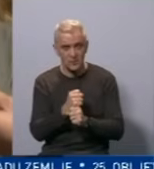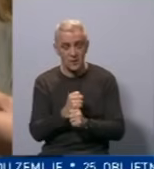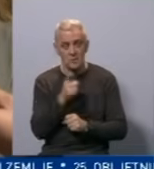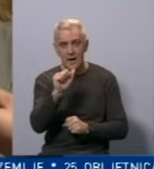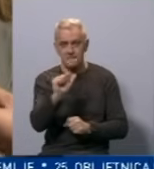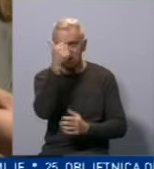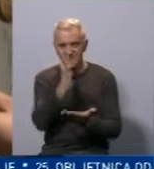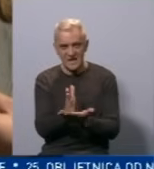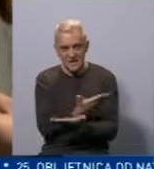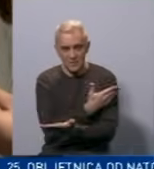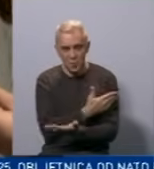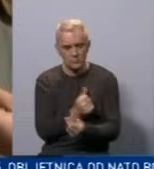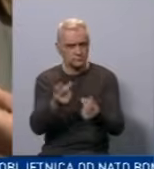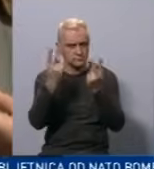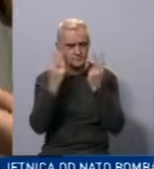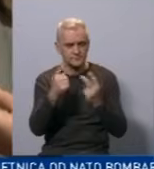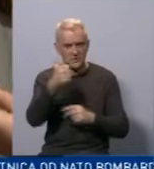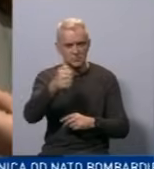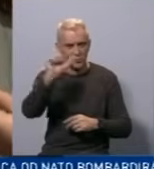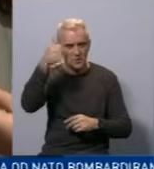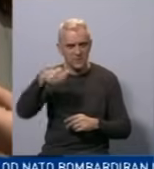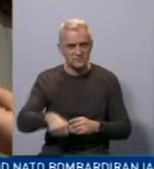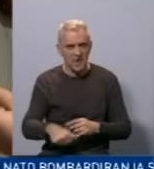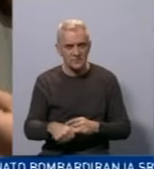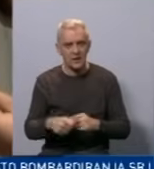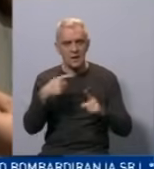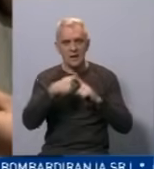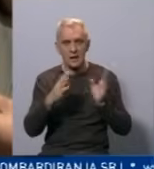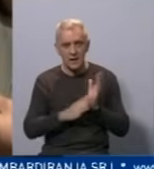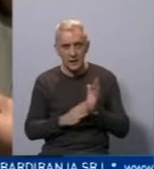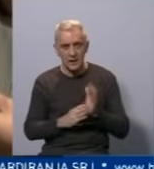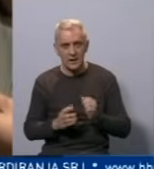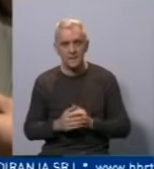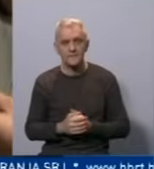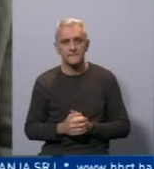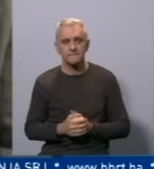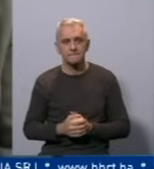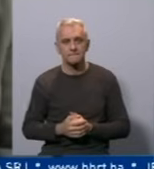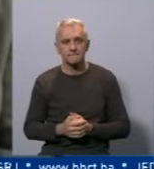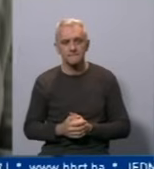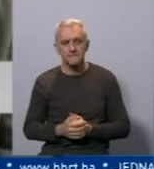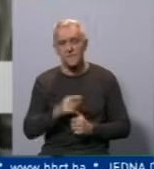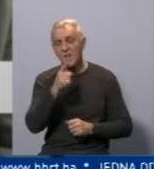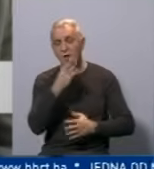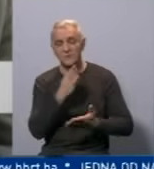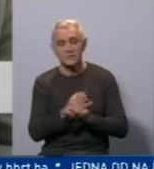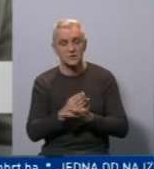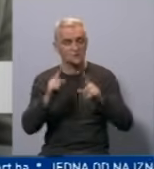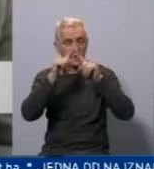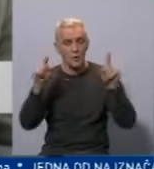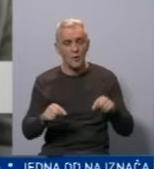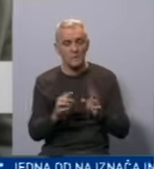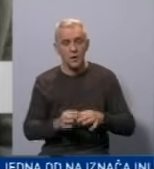prva faza u iznosu od 111.000 konvertibilnih maraka. Ovo se dešava u okviru